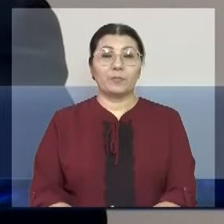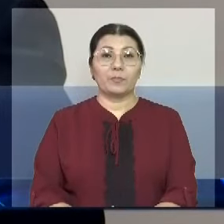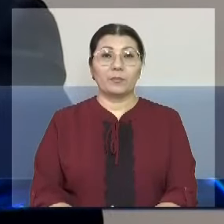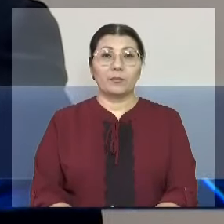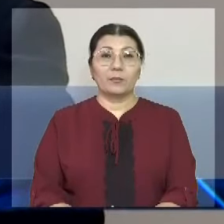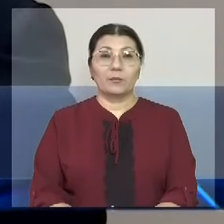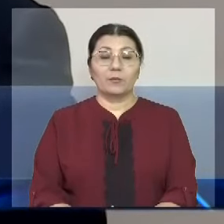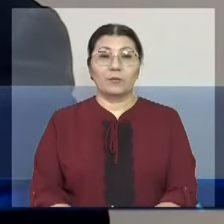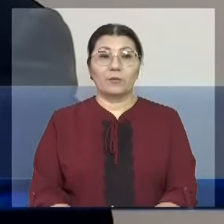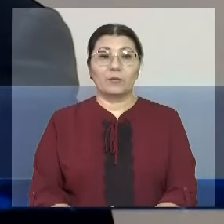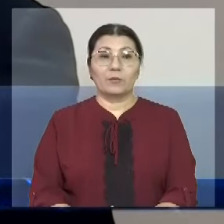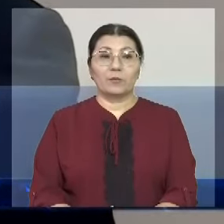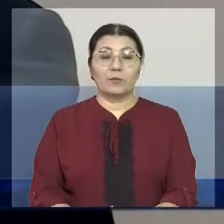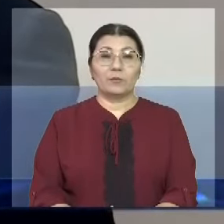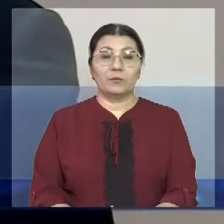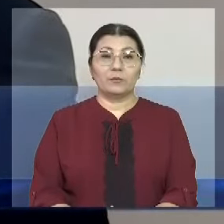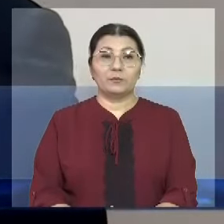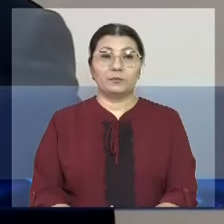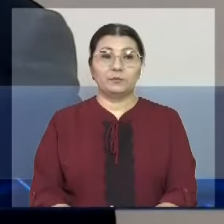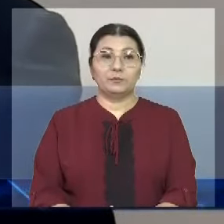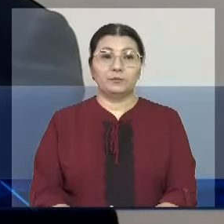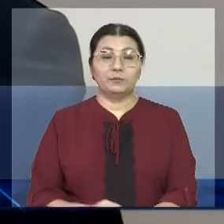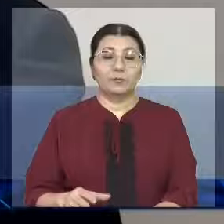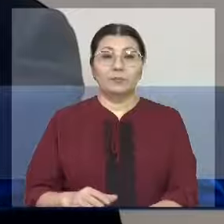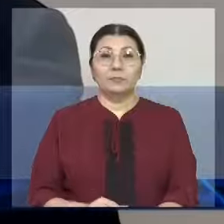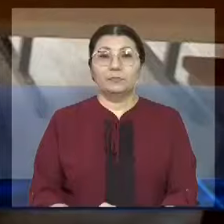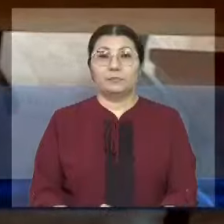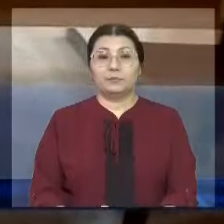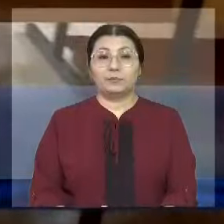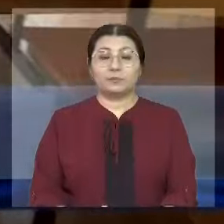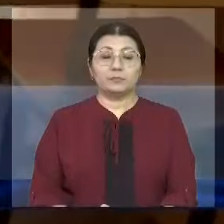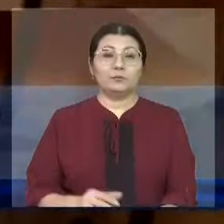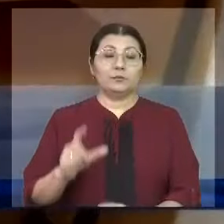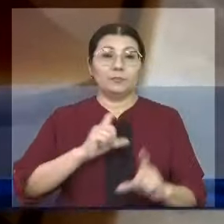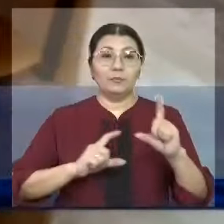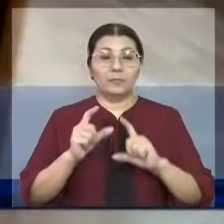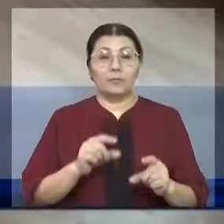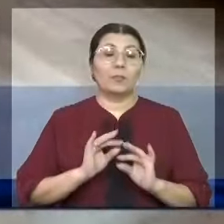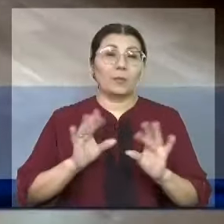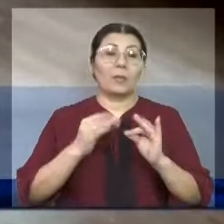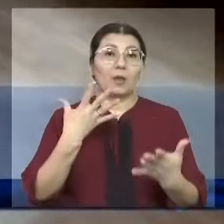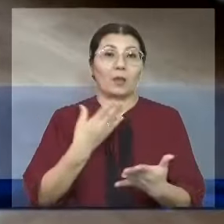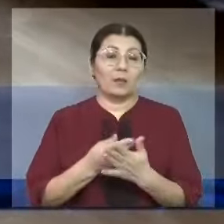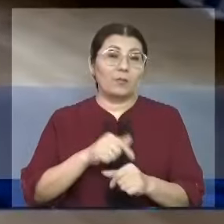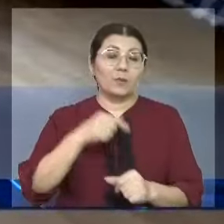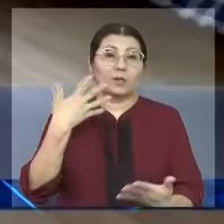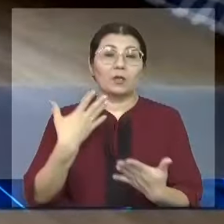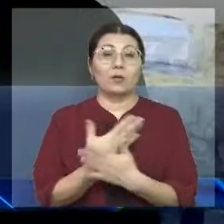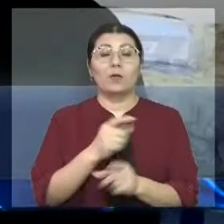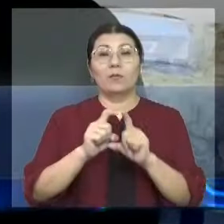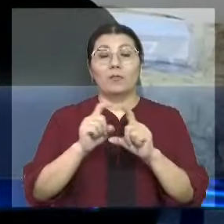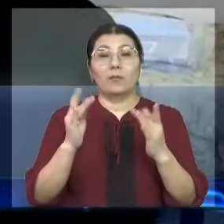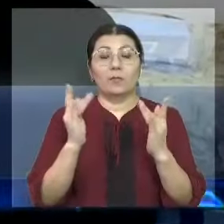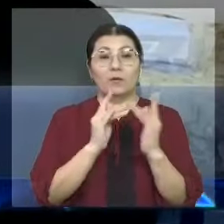студенты расселяются в этих общежитиях во всех общежити студенты поделились своими впечатлениями от Нового